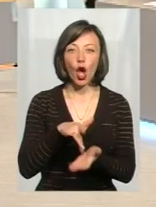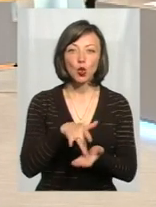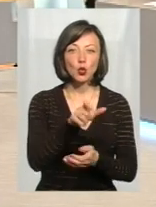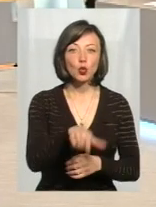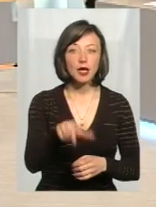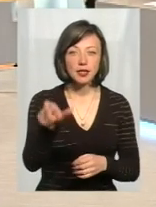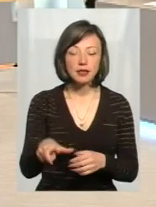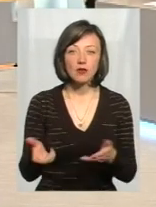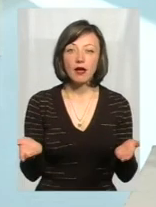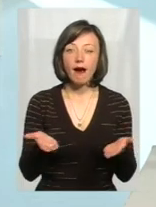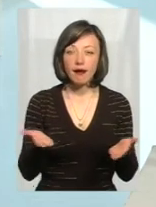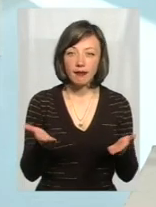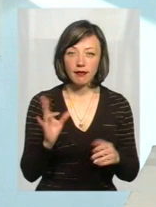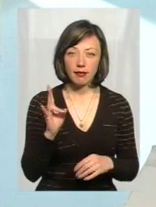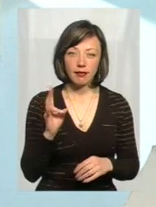який